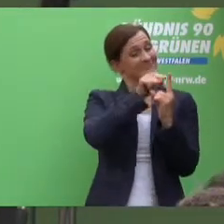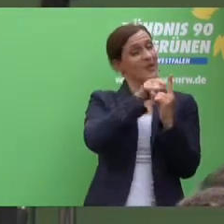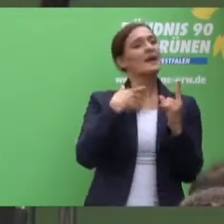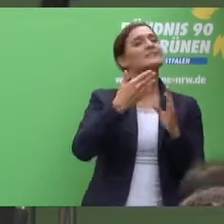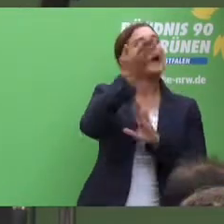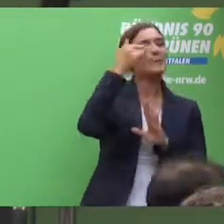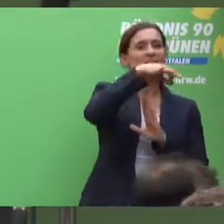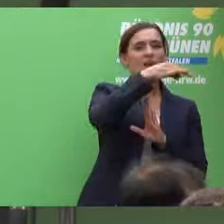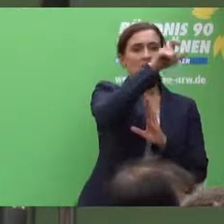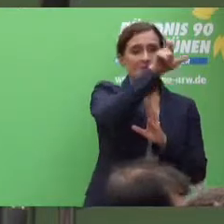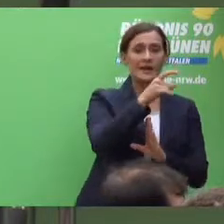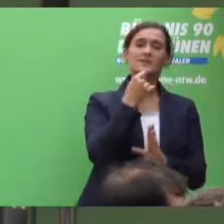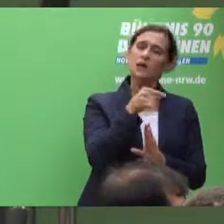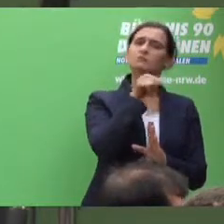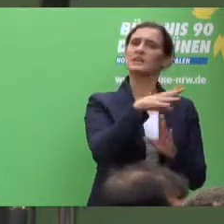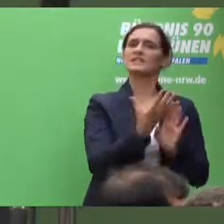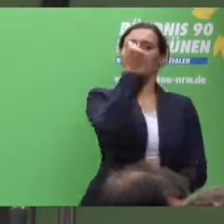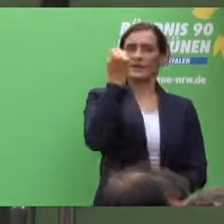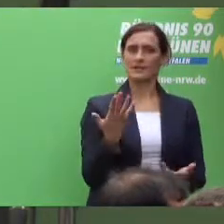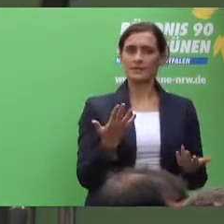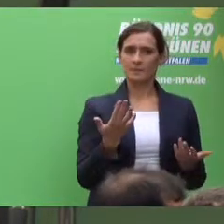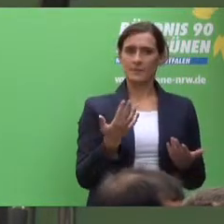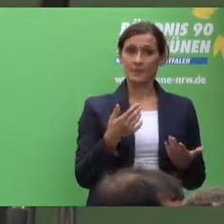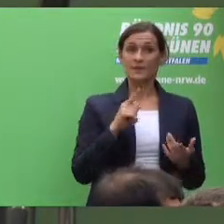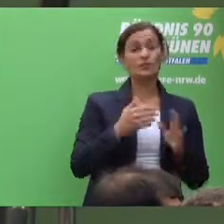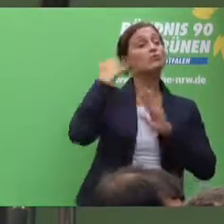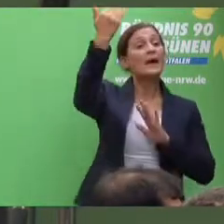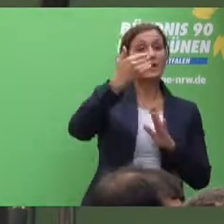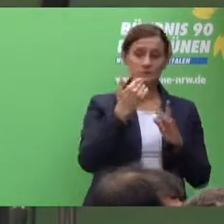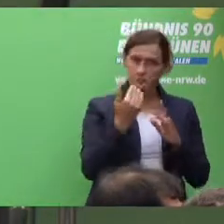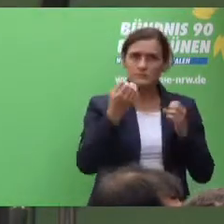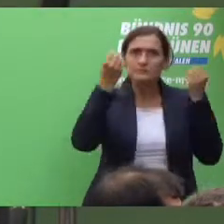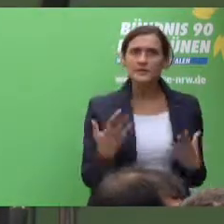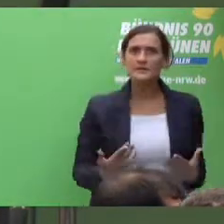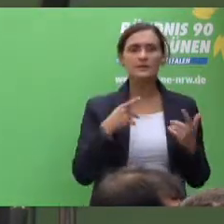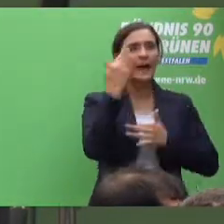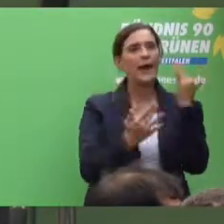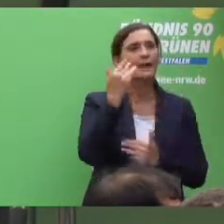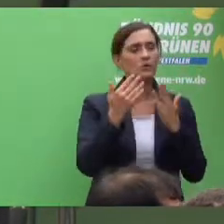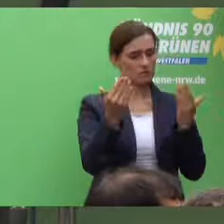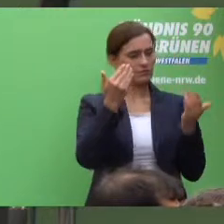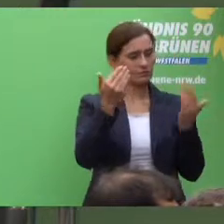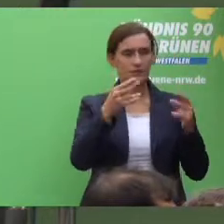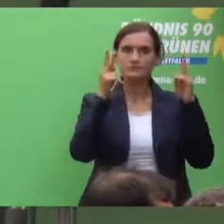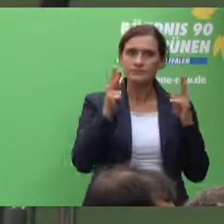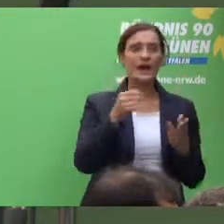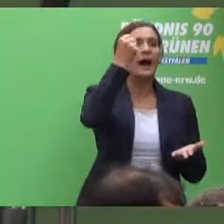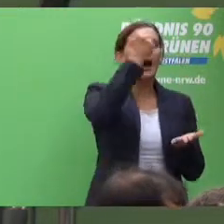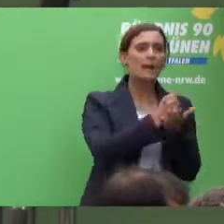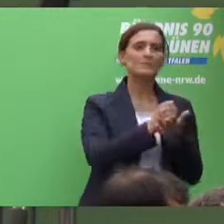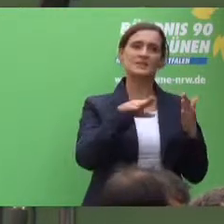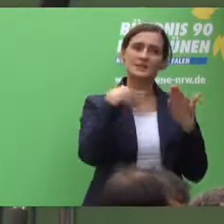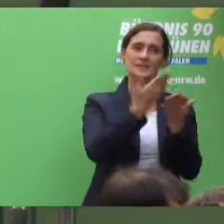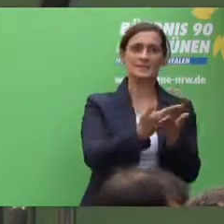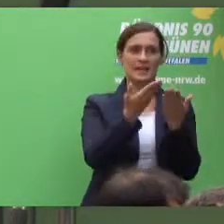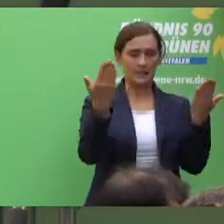die SPD die Wahl gewinnen. Er hat das auch nach der 4. Hochrechnung noch geglaubt. Und erst das amtliche Endergebnis hat ihn davon überzeugt, dass Beliebtheit